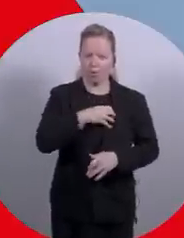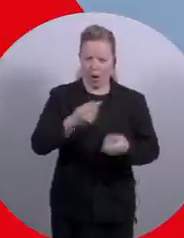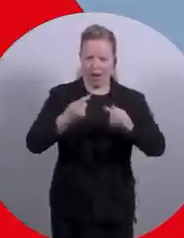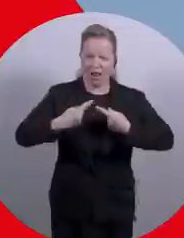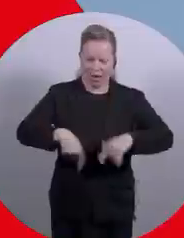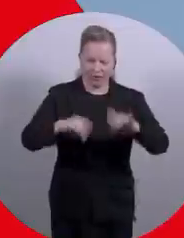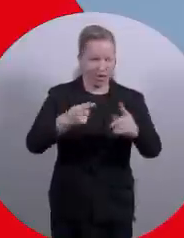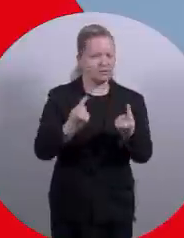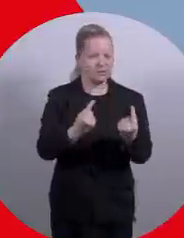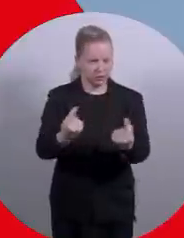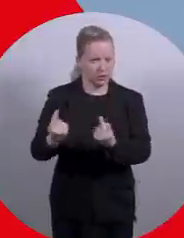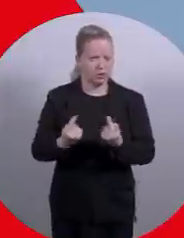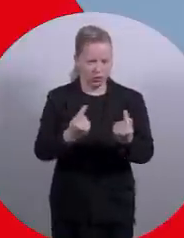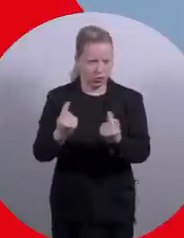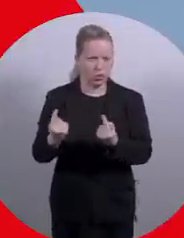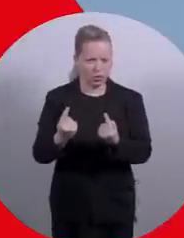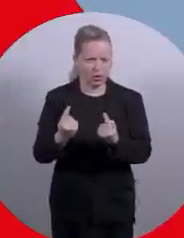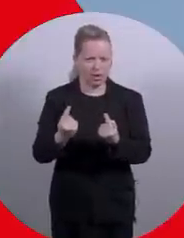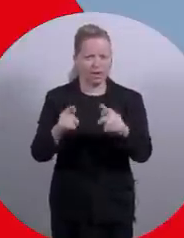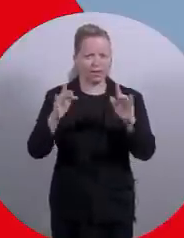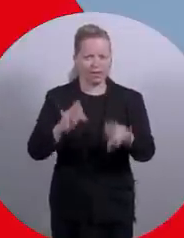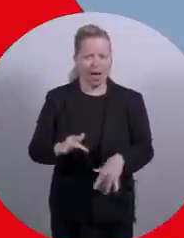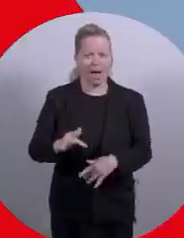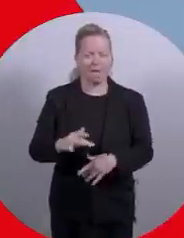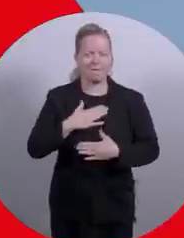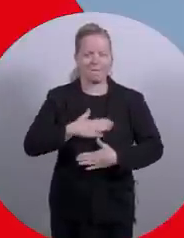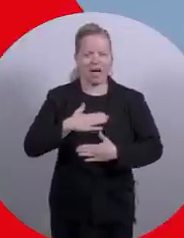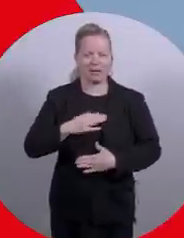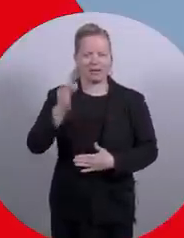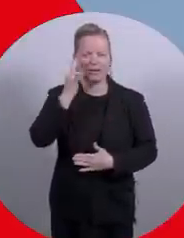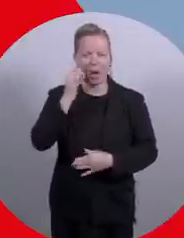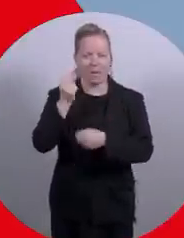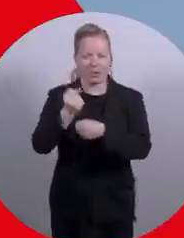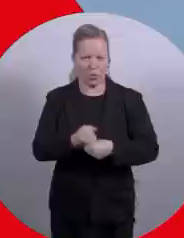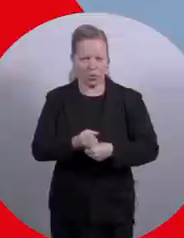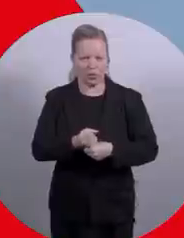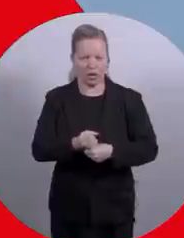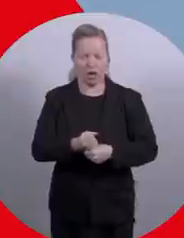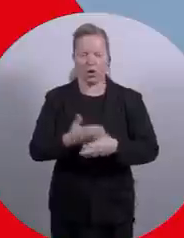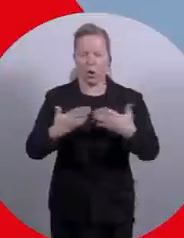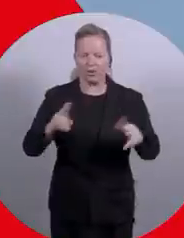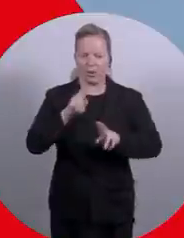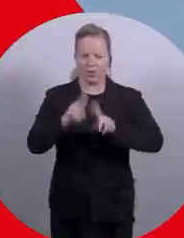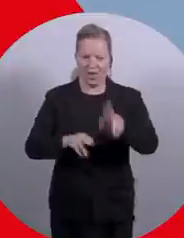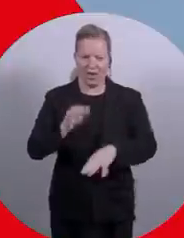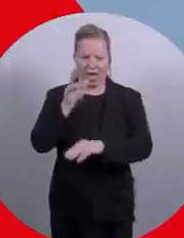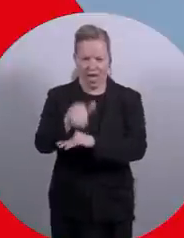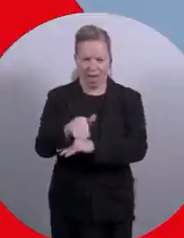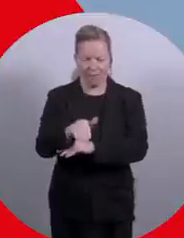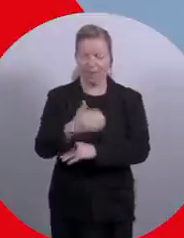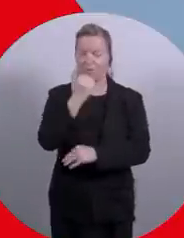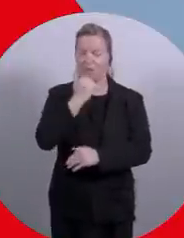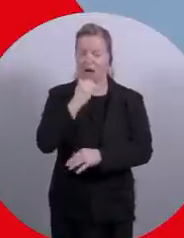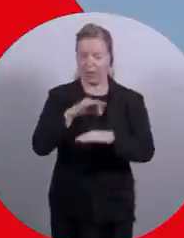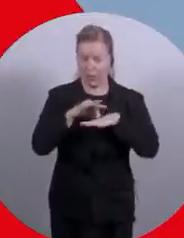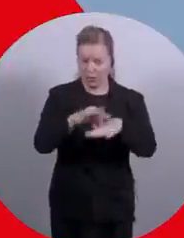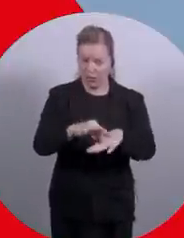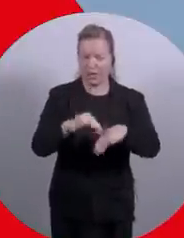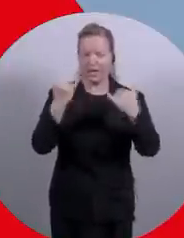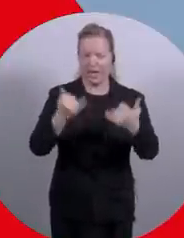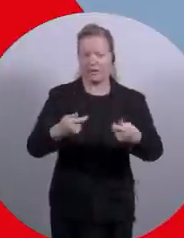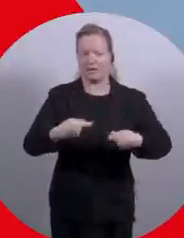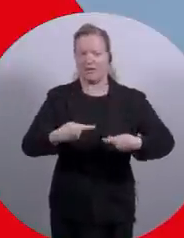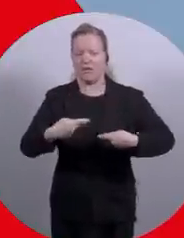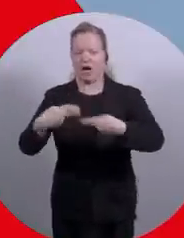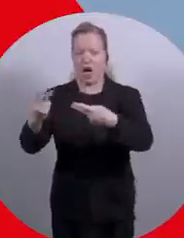ein großes Pflegeheim in Bad Sauerbrunn privat geführt mittlerweile an einen deutschen Konzern verkauft wurde und die